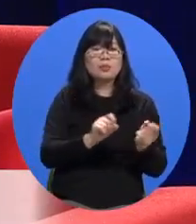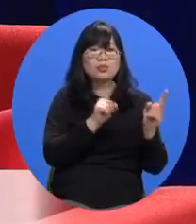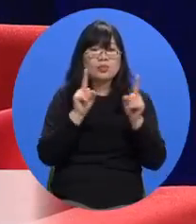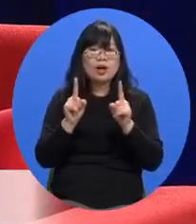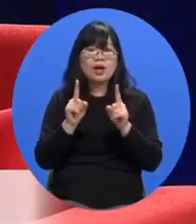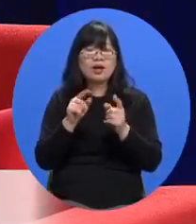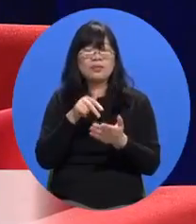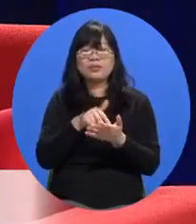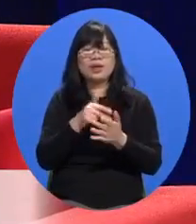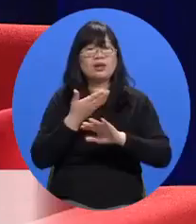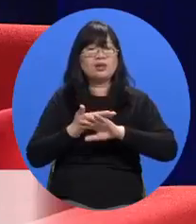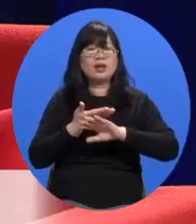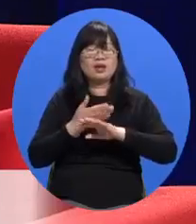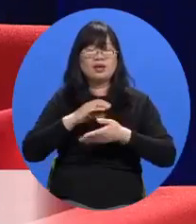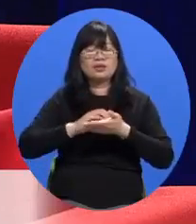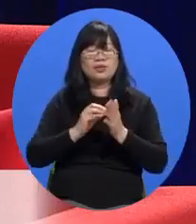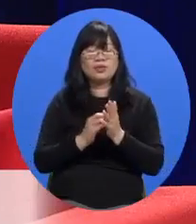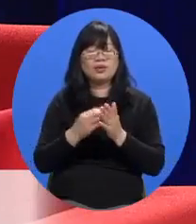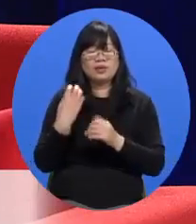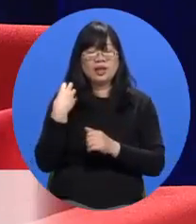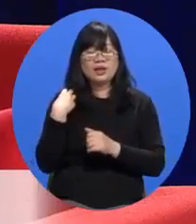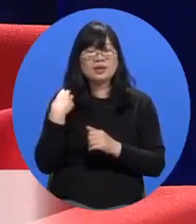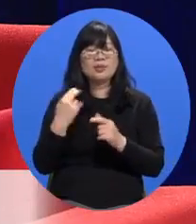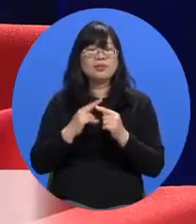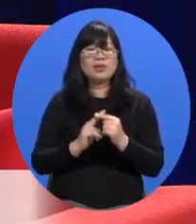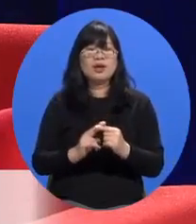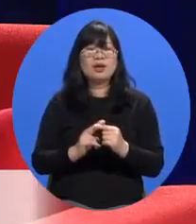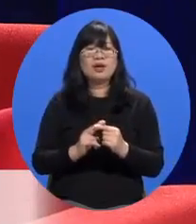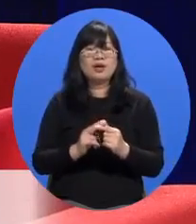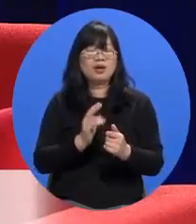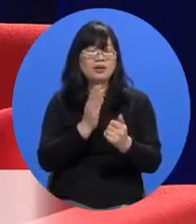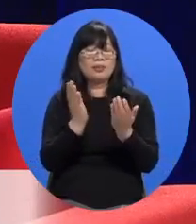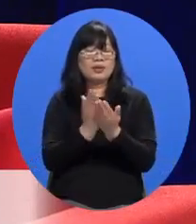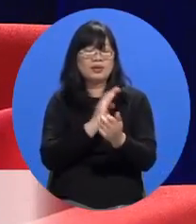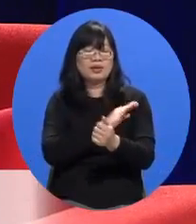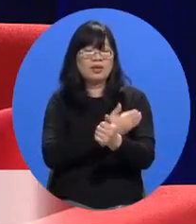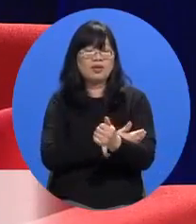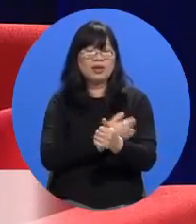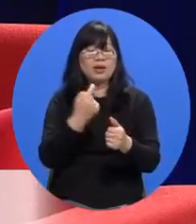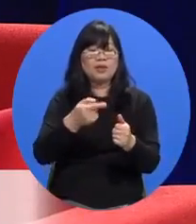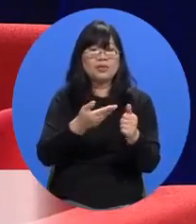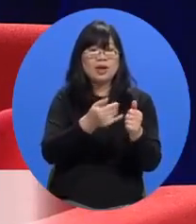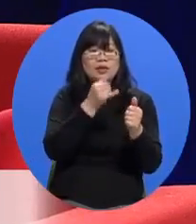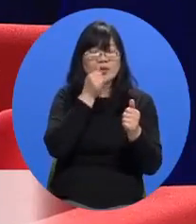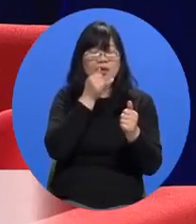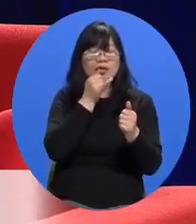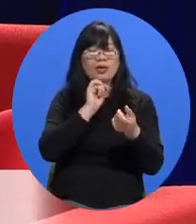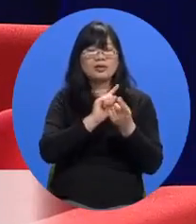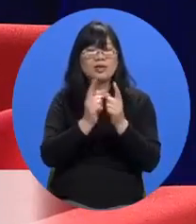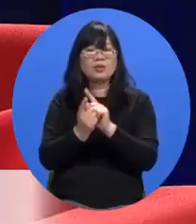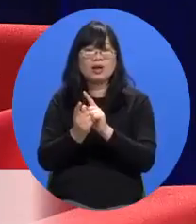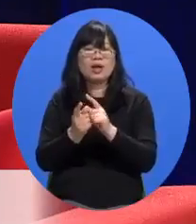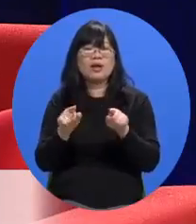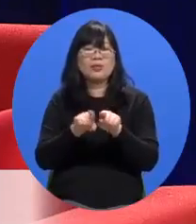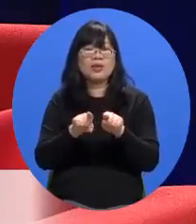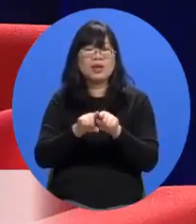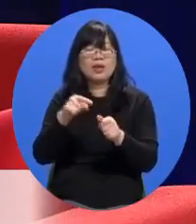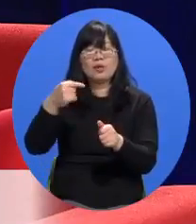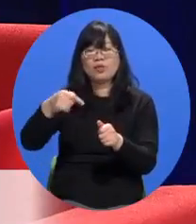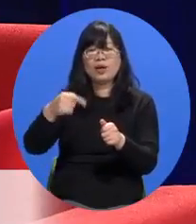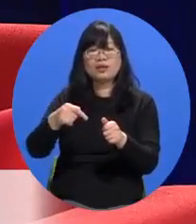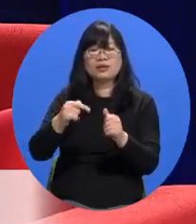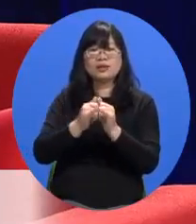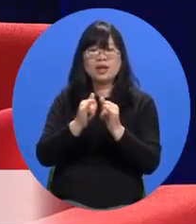부활하자라고 하는 부분은 아니고 네네. 적절한 책임과 또 그에 맞는 권리 이런 것들을 가르치는 그러니까 서로가 다 사실 교육하는